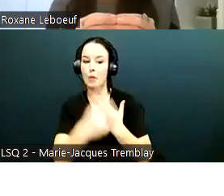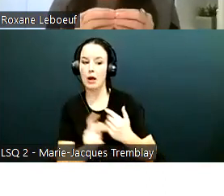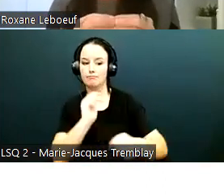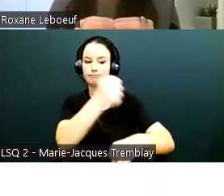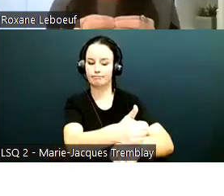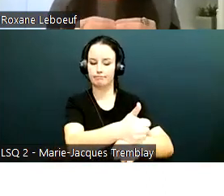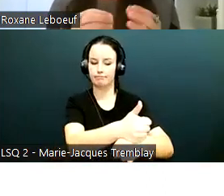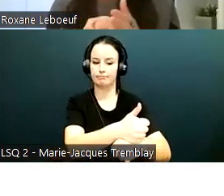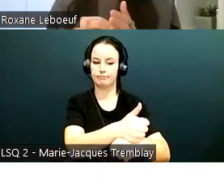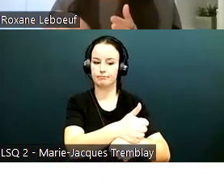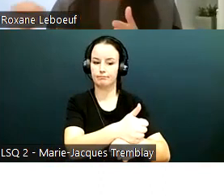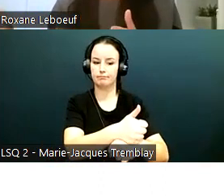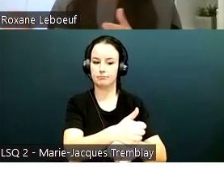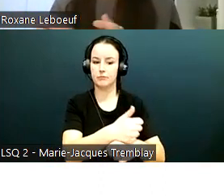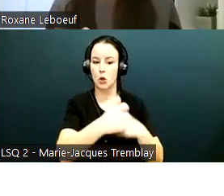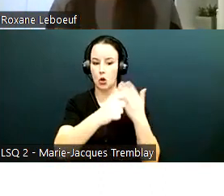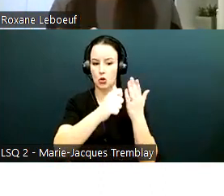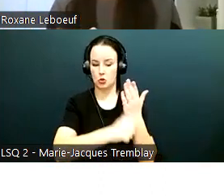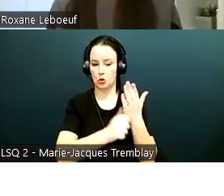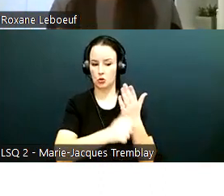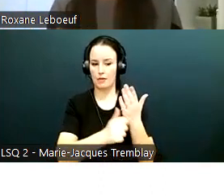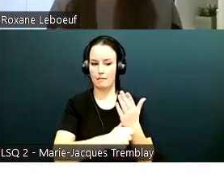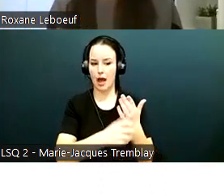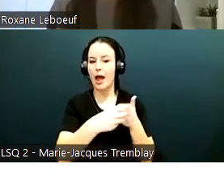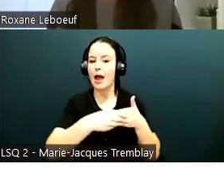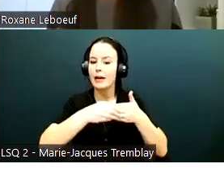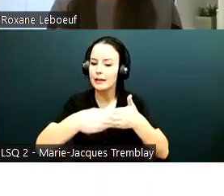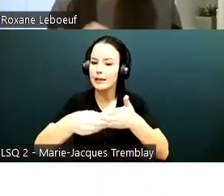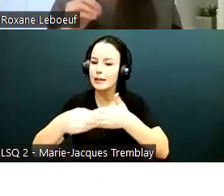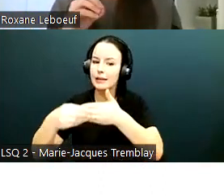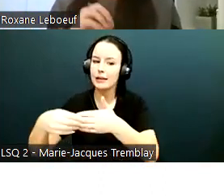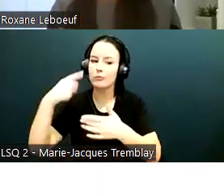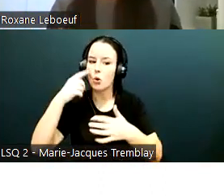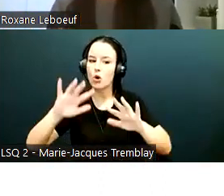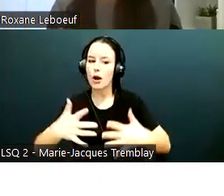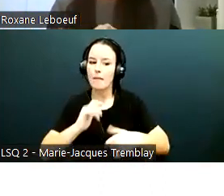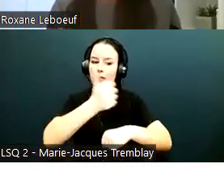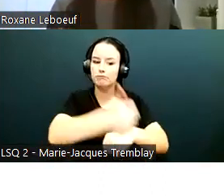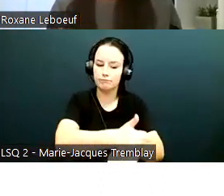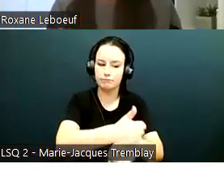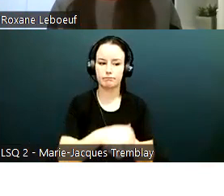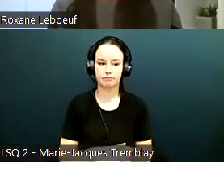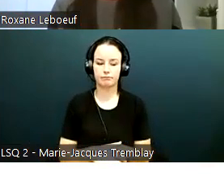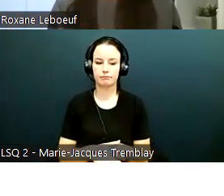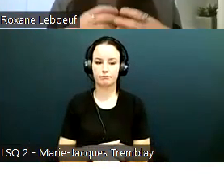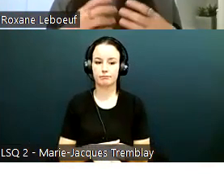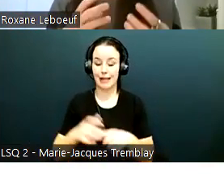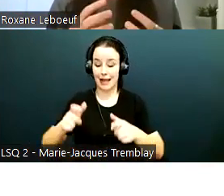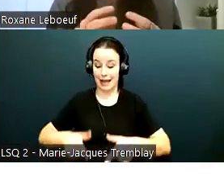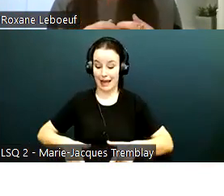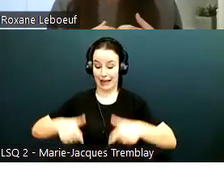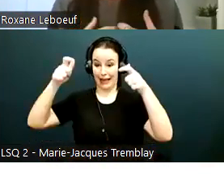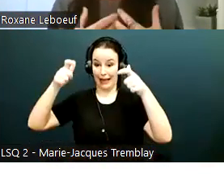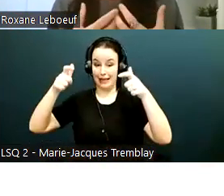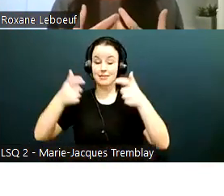vraiment un document qui va venir guider l'utilisation, l'implantation du programme. Les résidences, à travers ce programme-là, donc